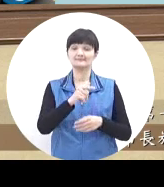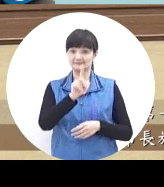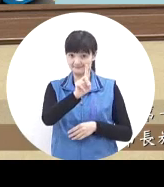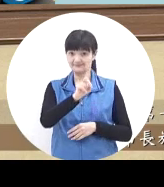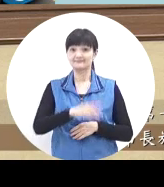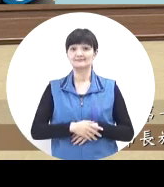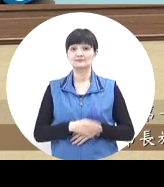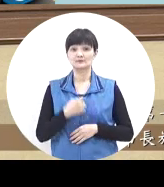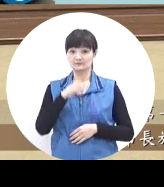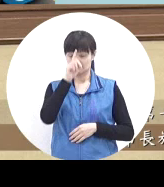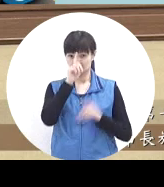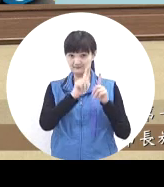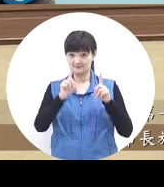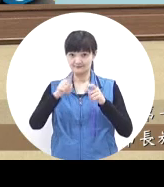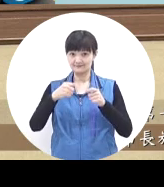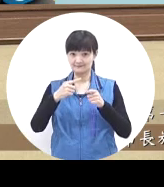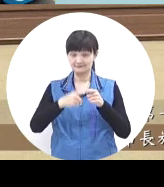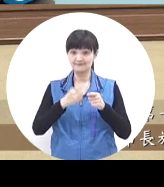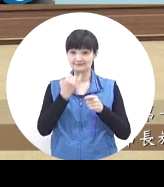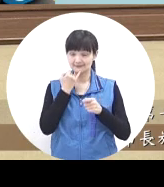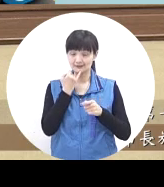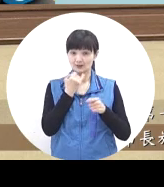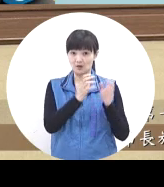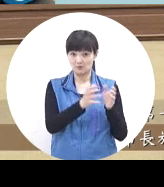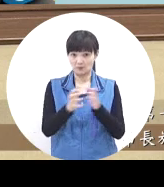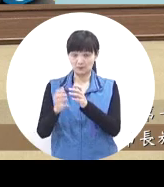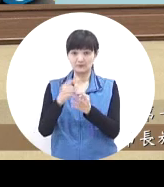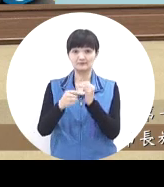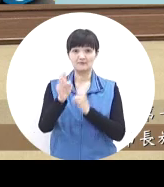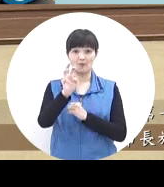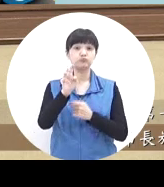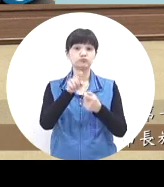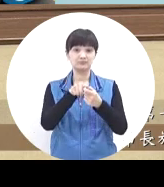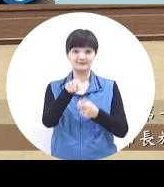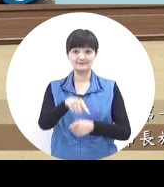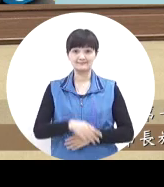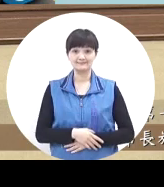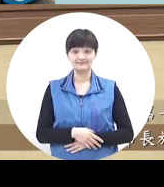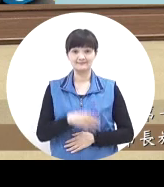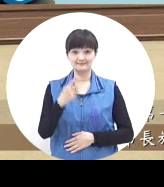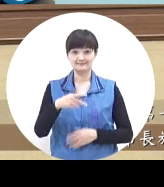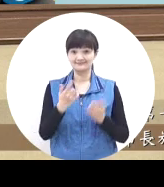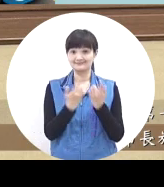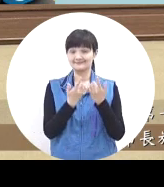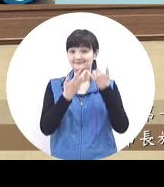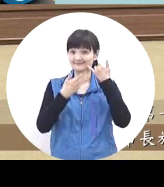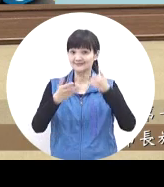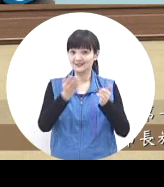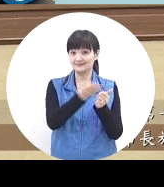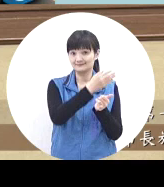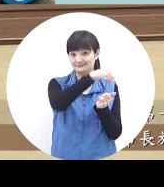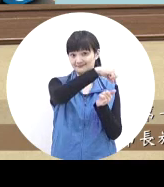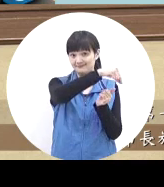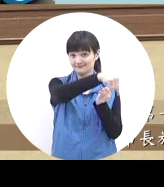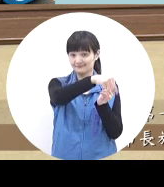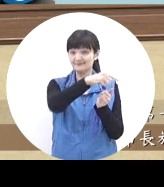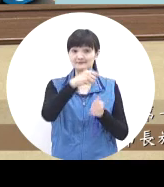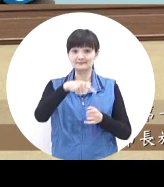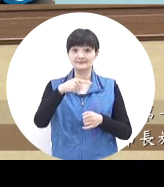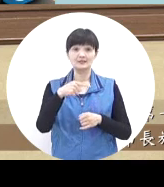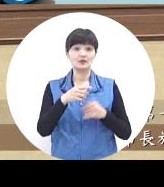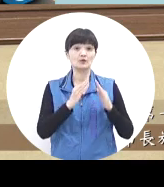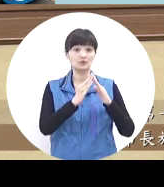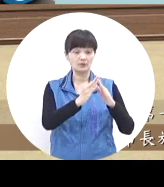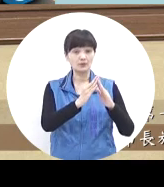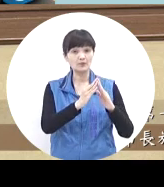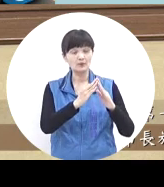能够完成30座的智慧停车场。至于北海岸 跟市区的观光，我们优先推动电动公